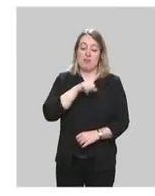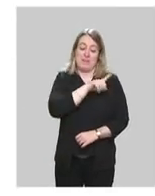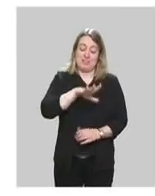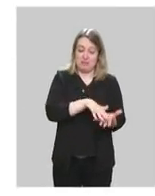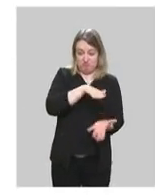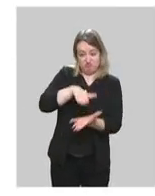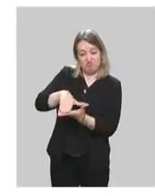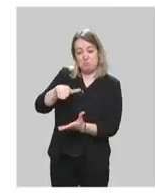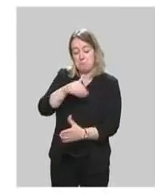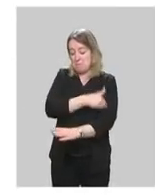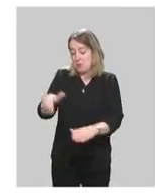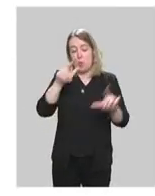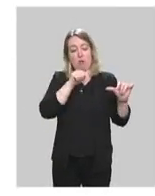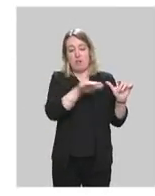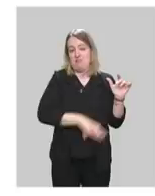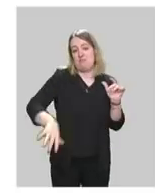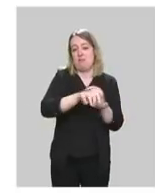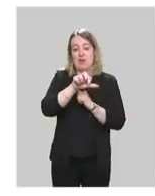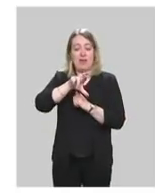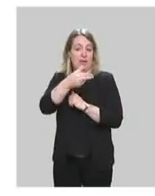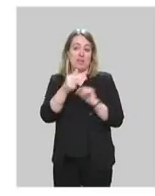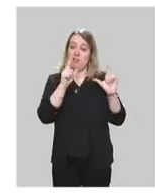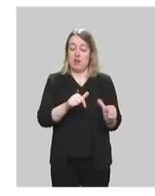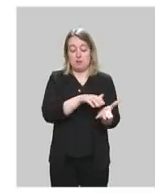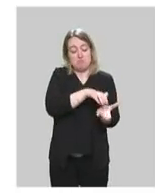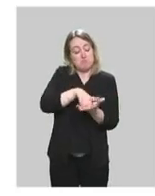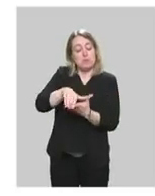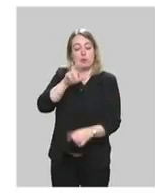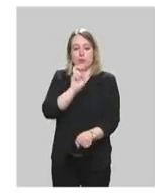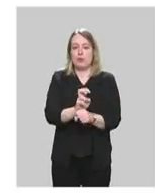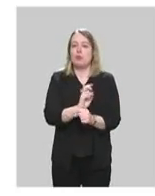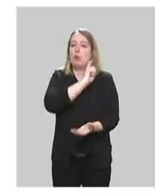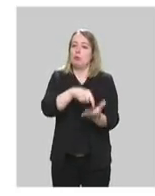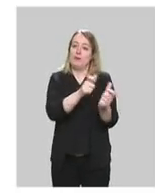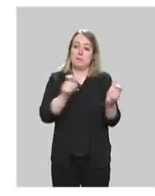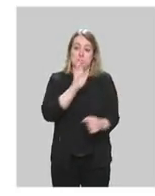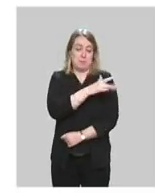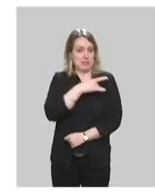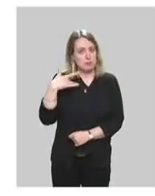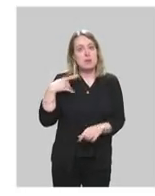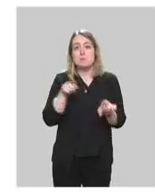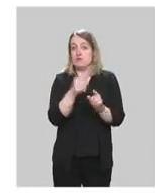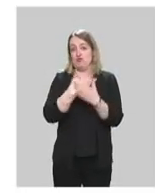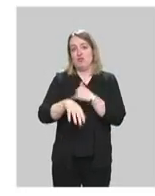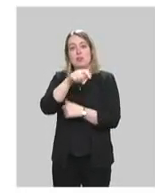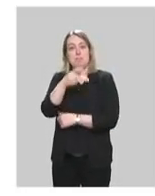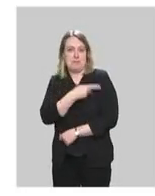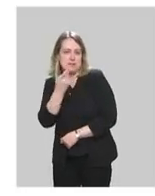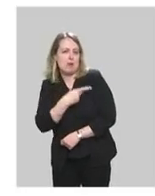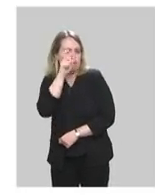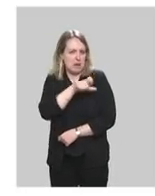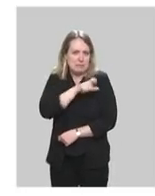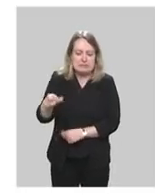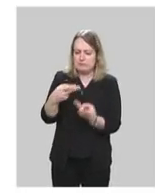millions de vaccins ARN messagers sont actuellement stockés dans les établissements de santé, mais également chez les médecins et les pharmacies